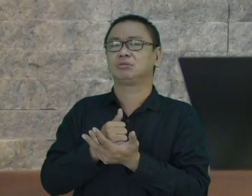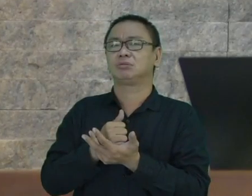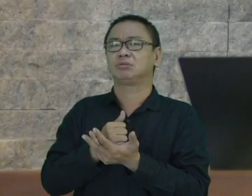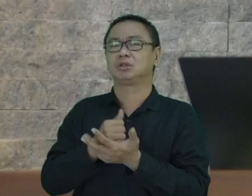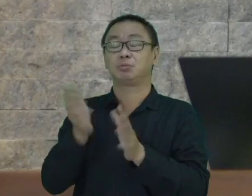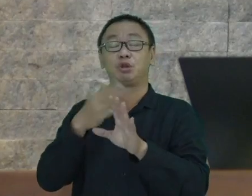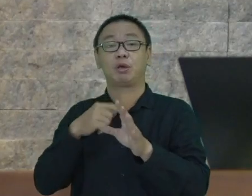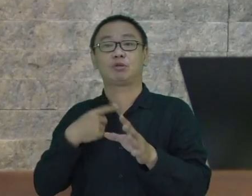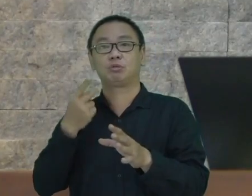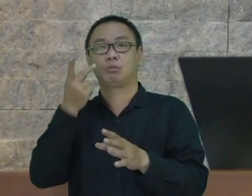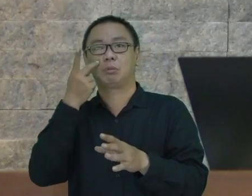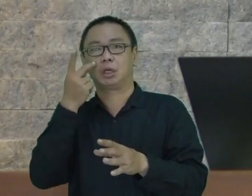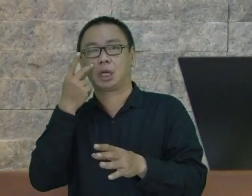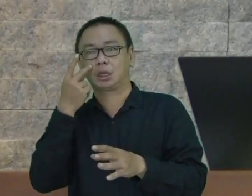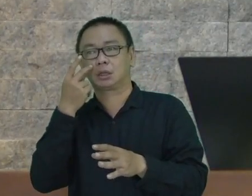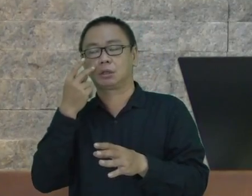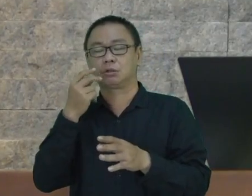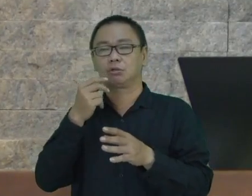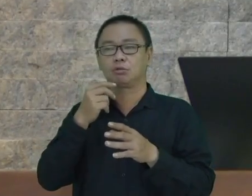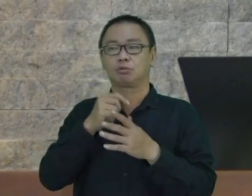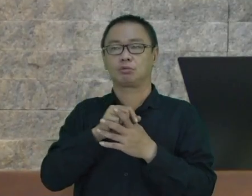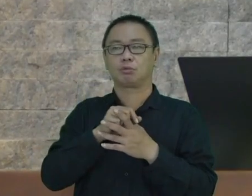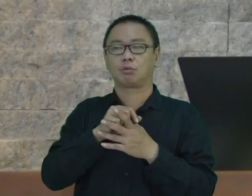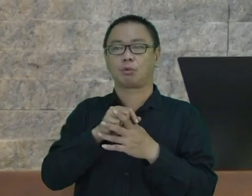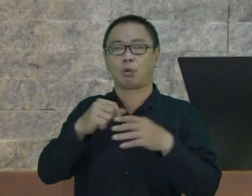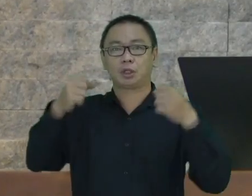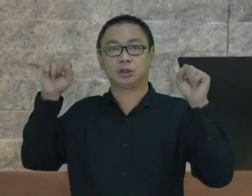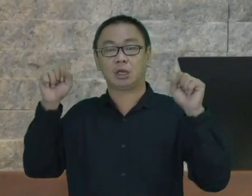kuasa-Mu, sebelum aku merasakan mujizat yang daripada-Mu.